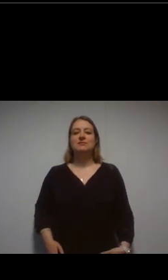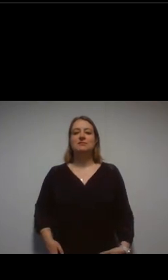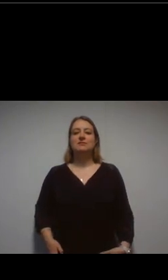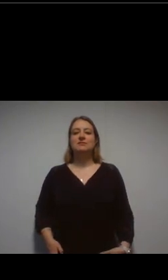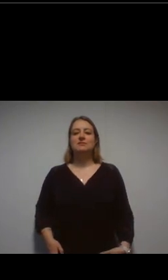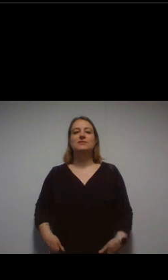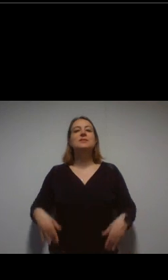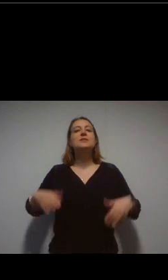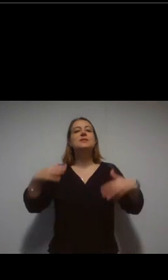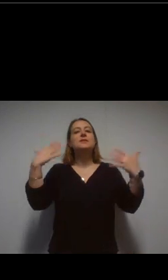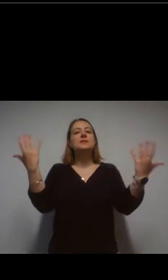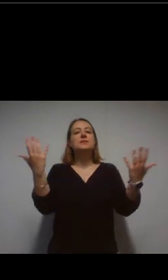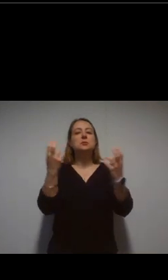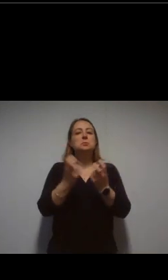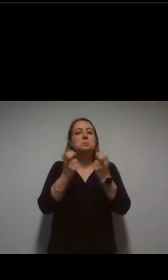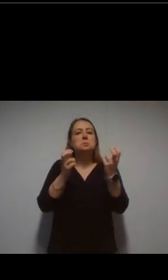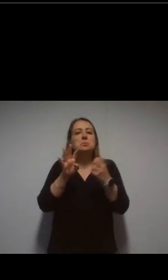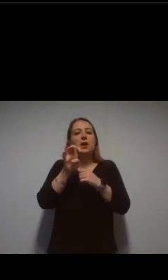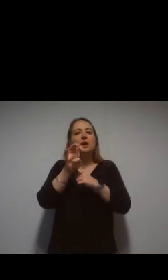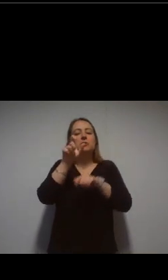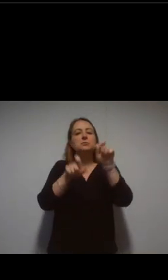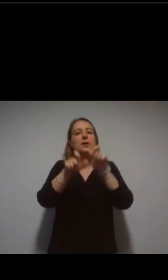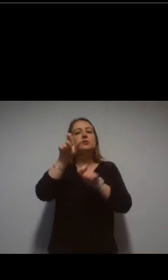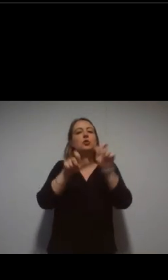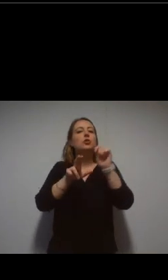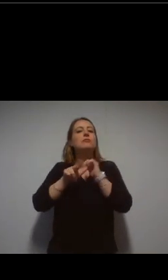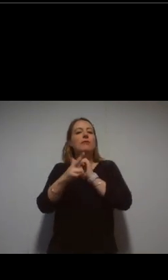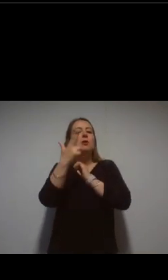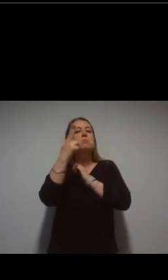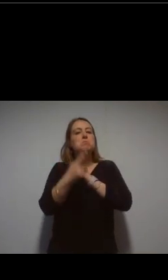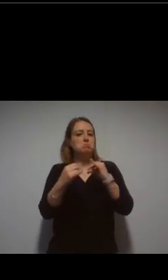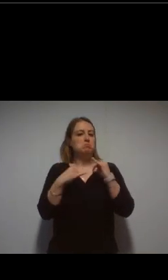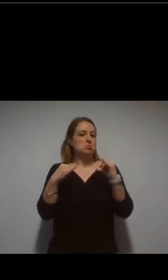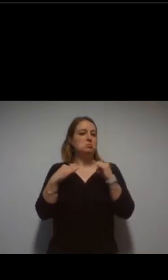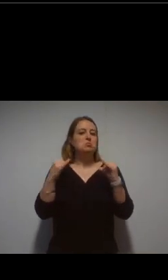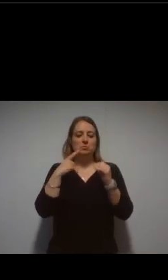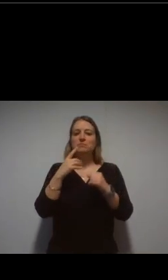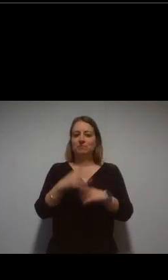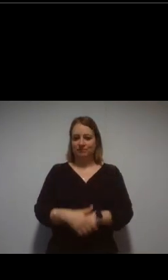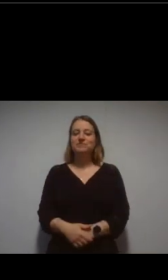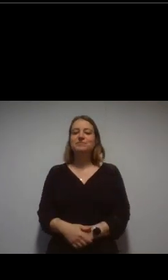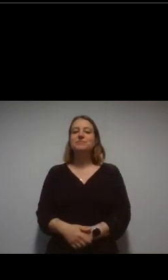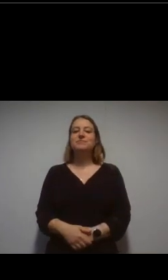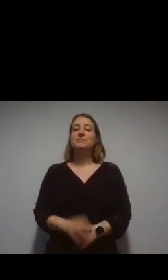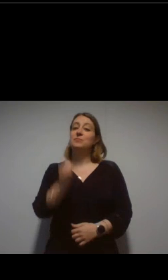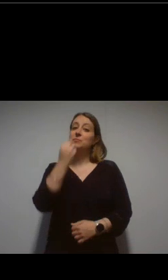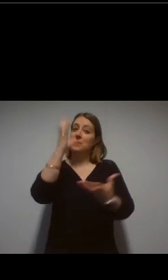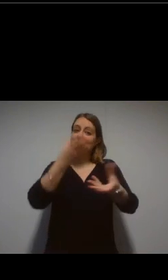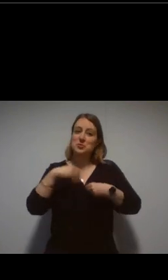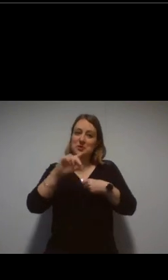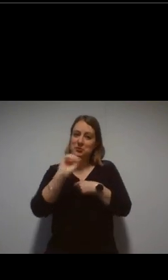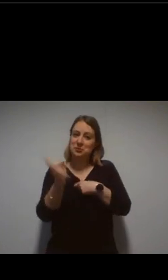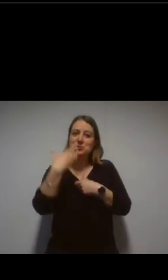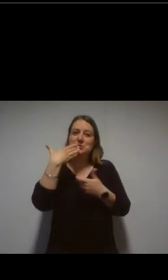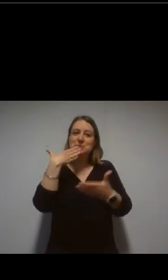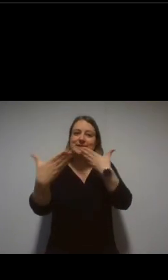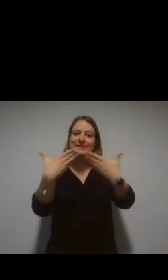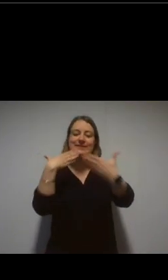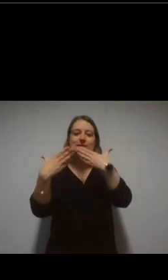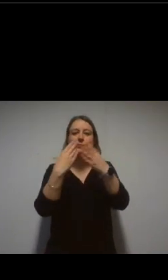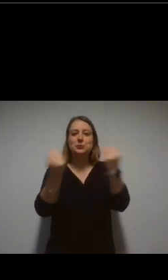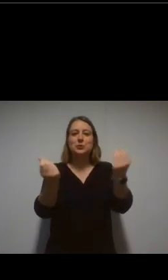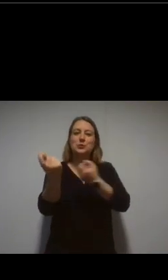Allez, on est déjà à plus de 40. On va commencer tranquillement notre webinaire. Donc, bienvenue à tous. Merci beaucoup d'être avec